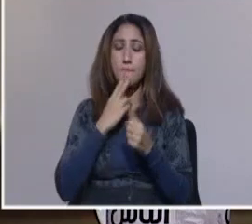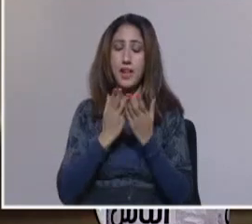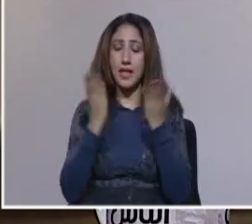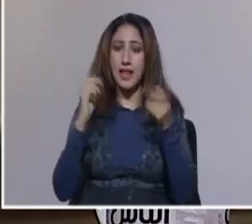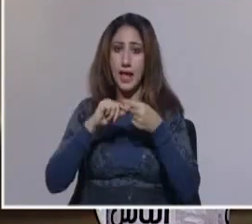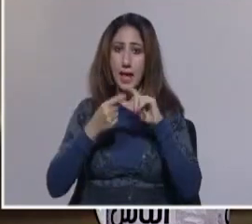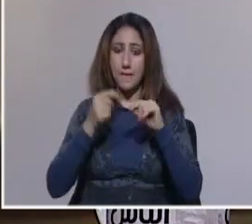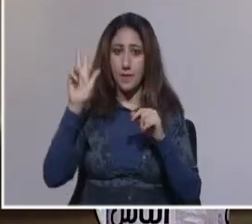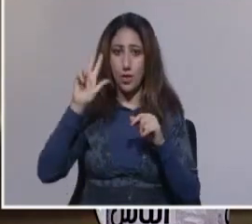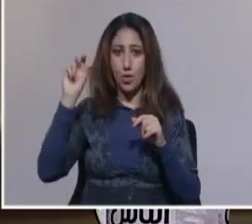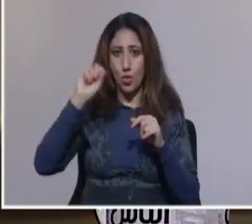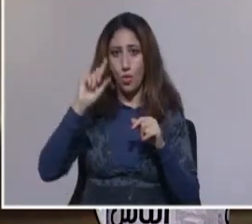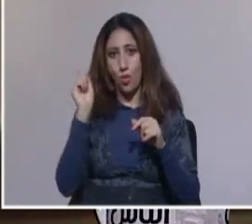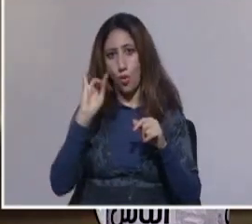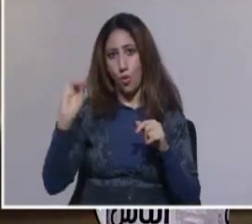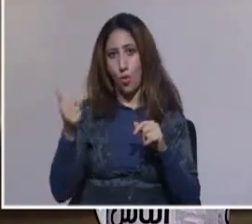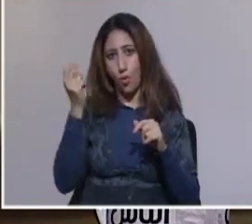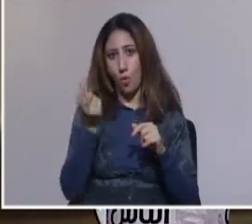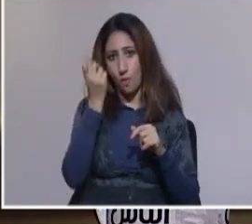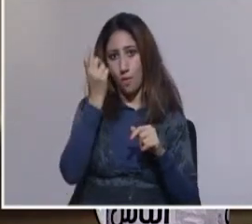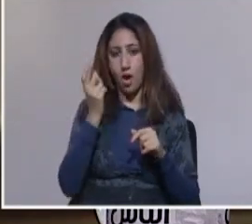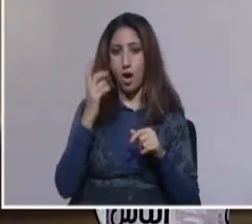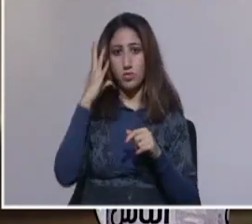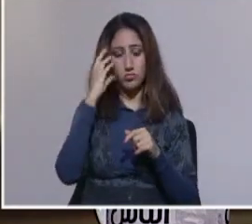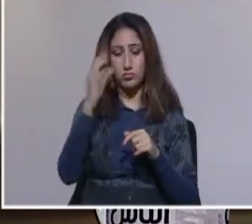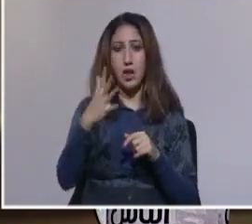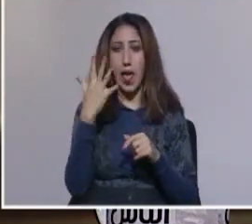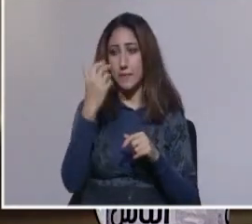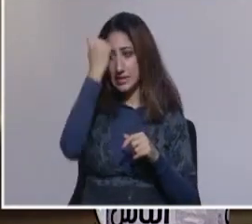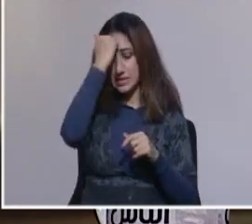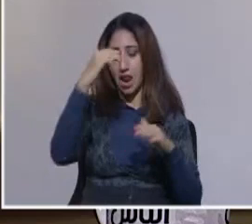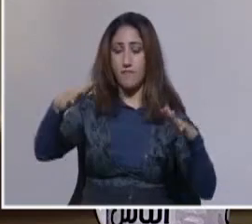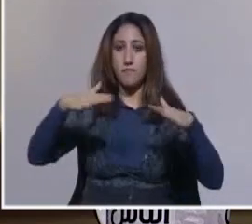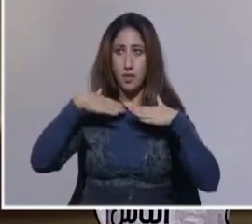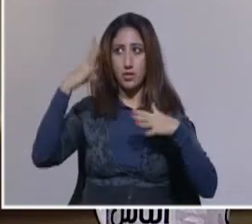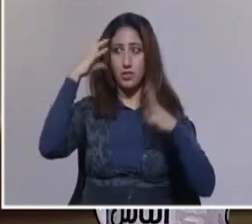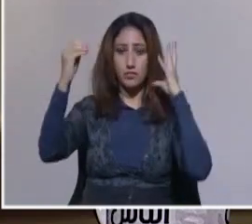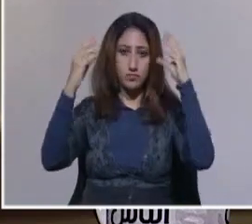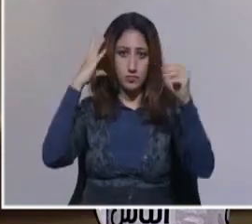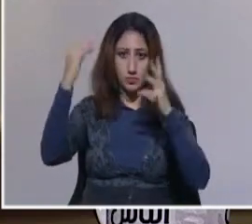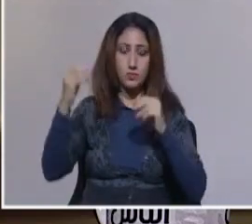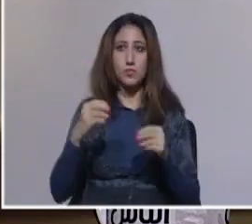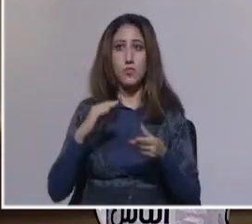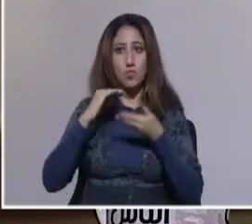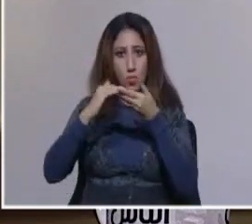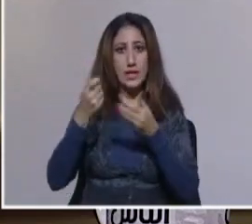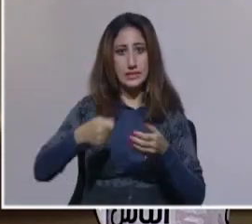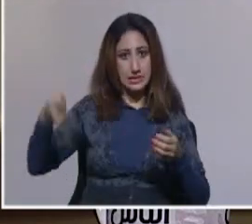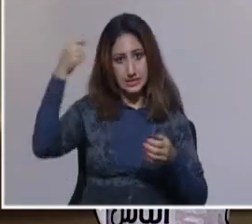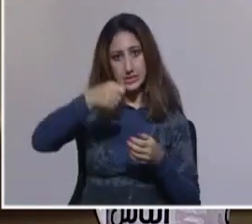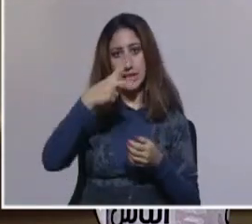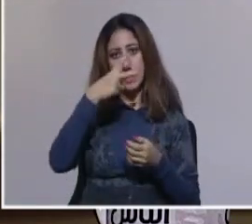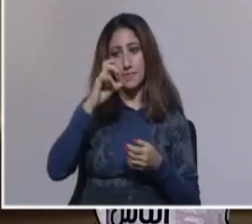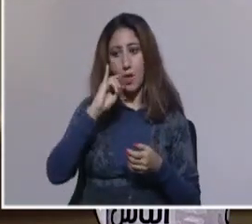الأرمان تكفلت ب5,000 بطانية وهتزود. يعني وعدونا ان شاء الله ان احنا نوصل